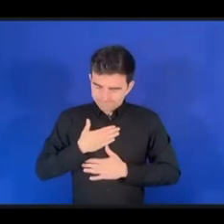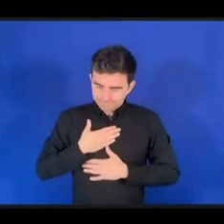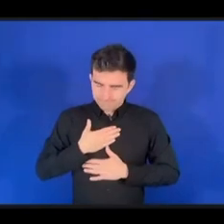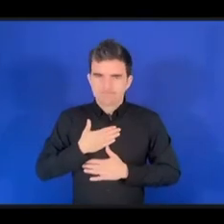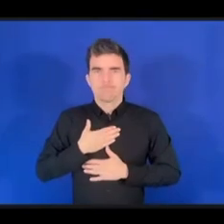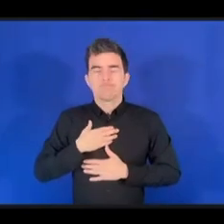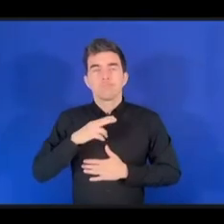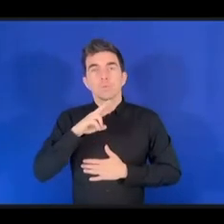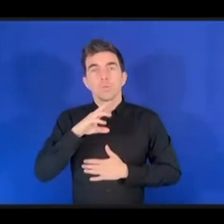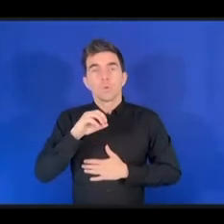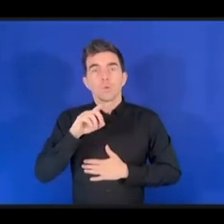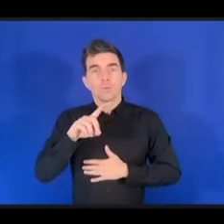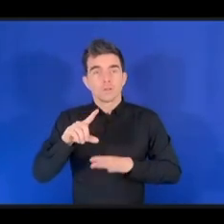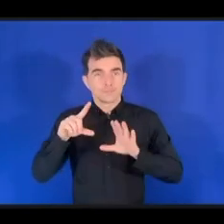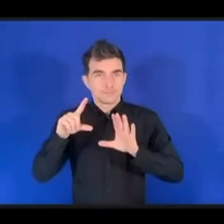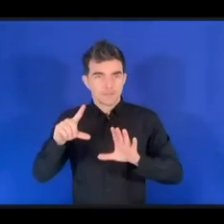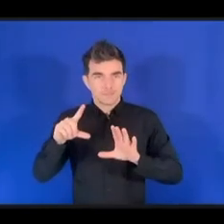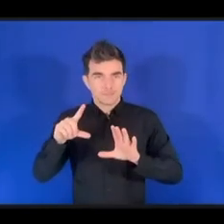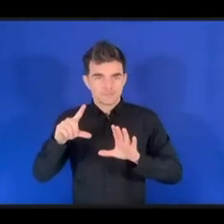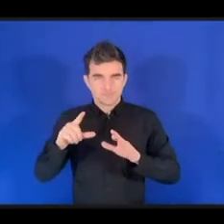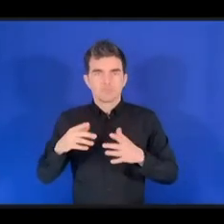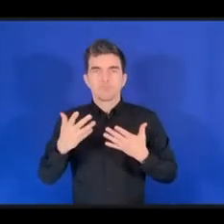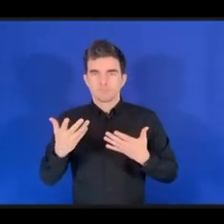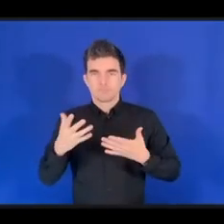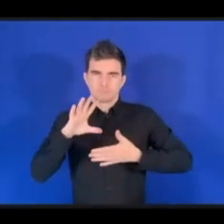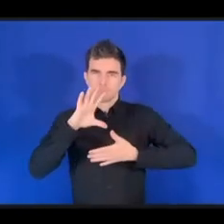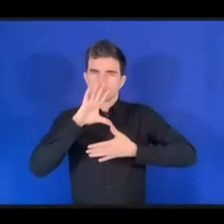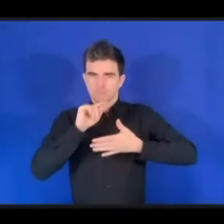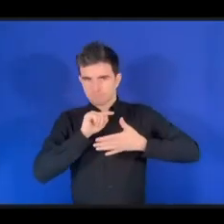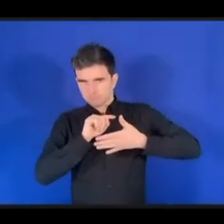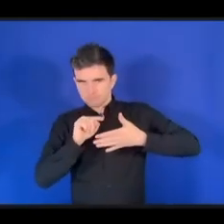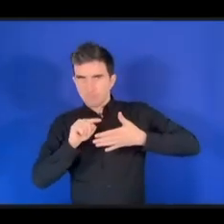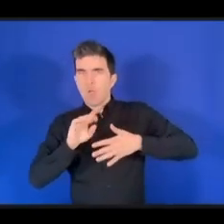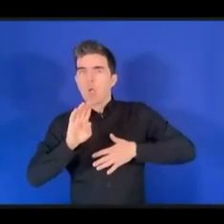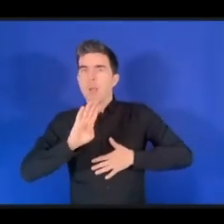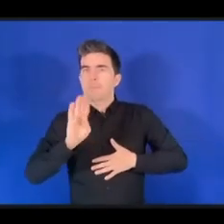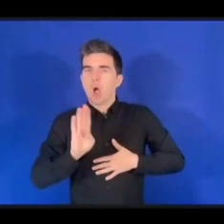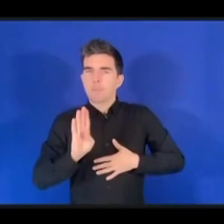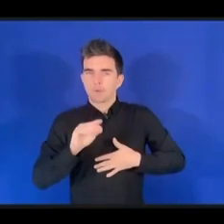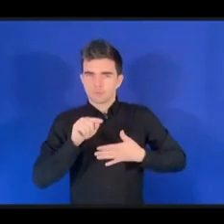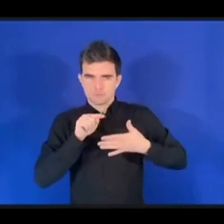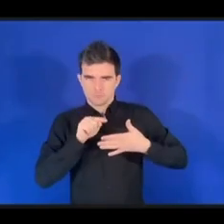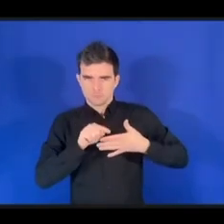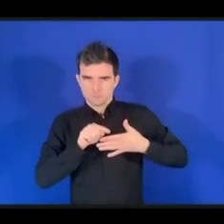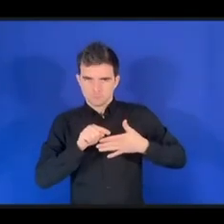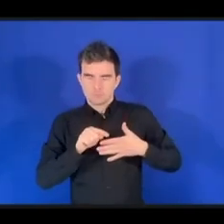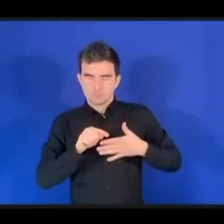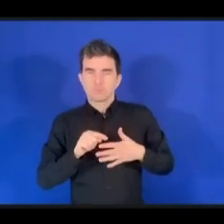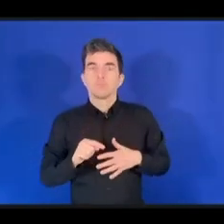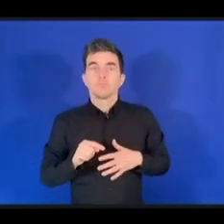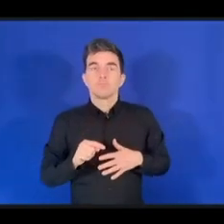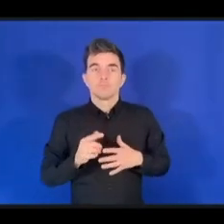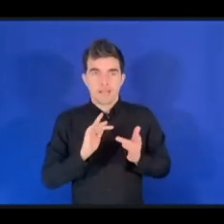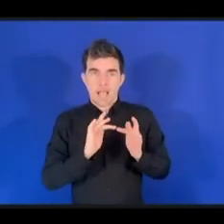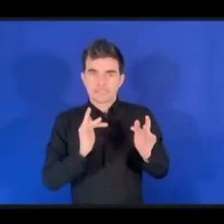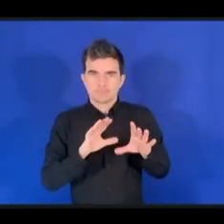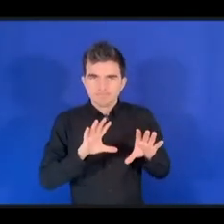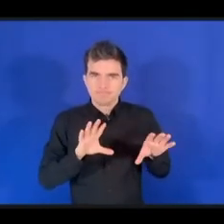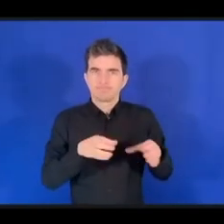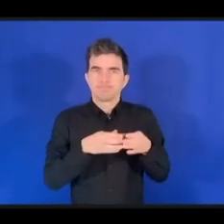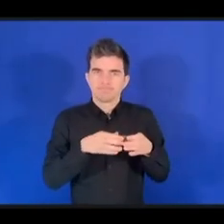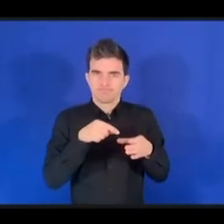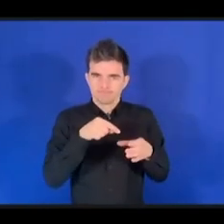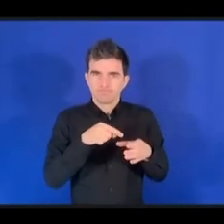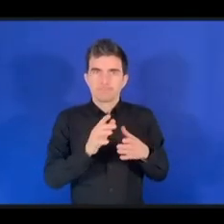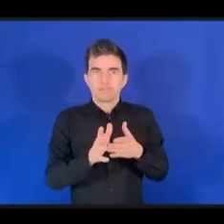能够在这个互联网协会引领一个独立三官方的一种方式，